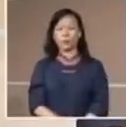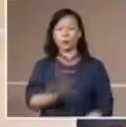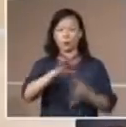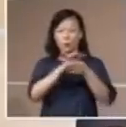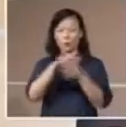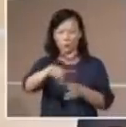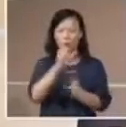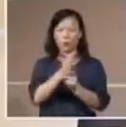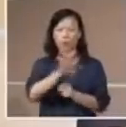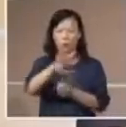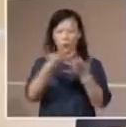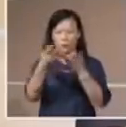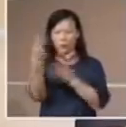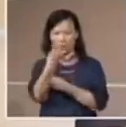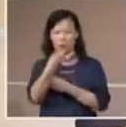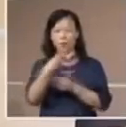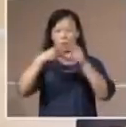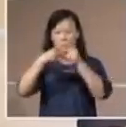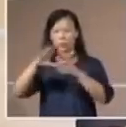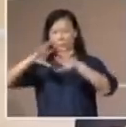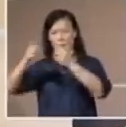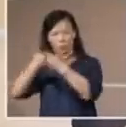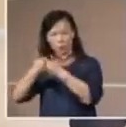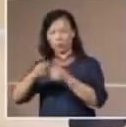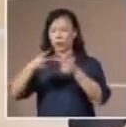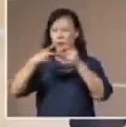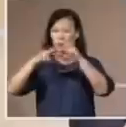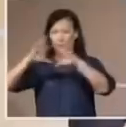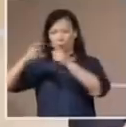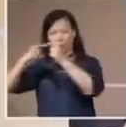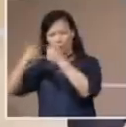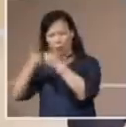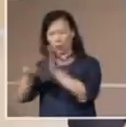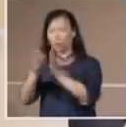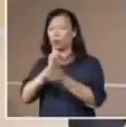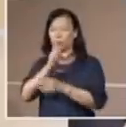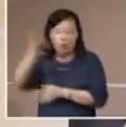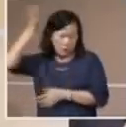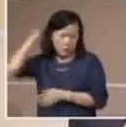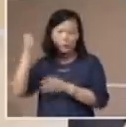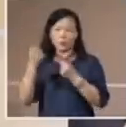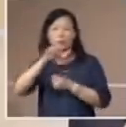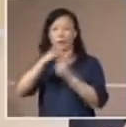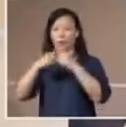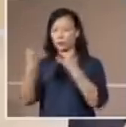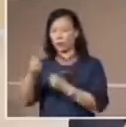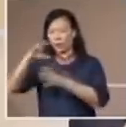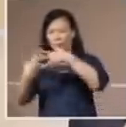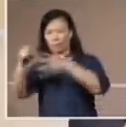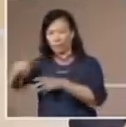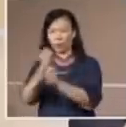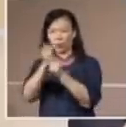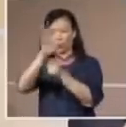关系抗争呢，一旦分两方面呢，第一就国会。国会呢，美国人倒是讲以前呢，咱台湾人伫美国做